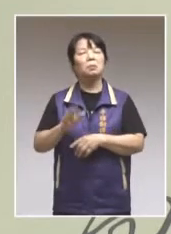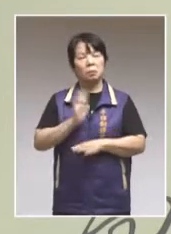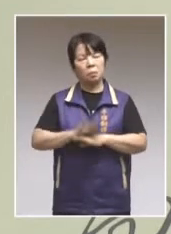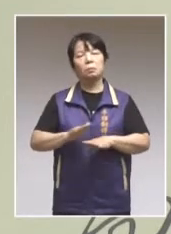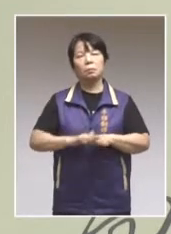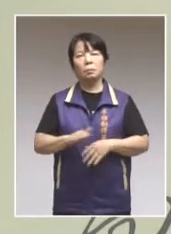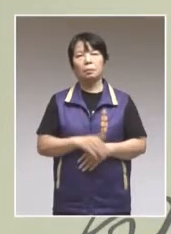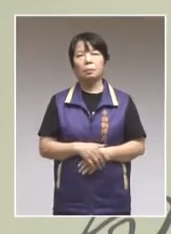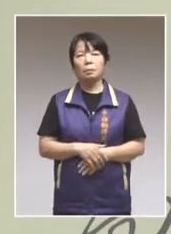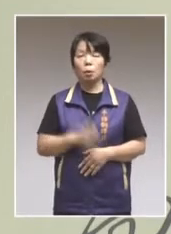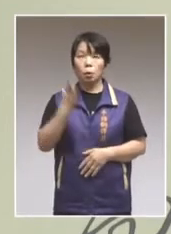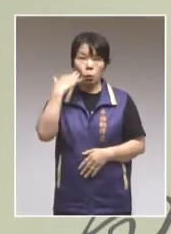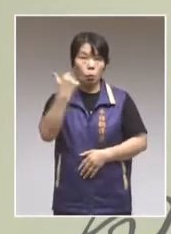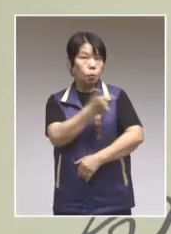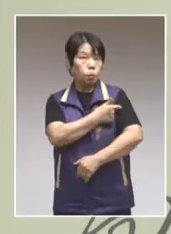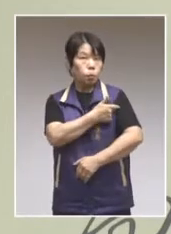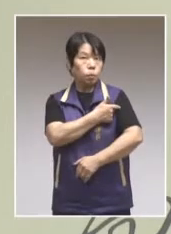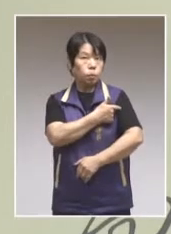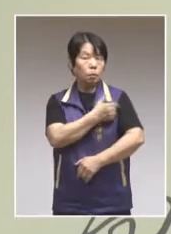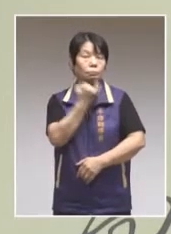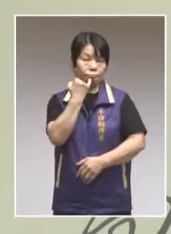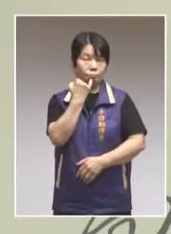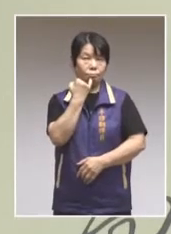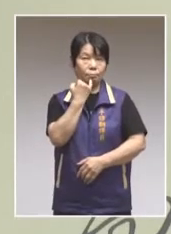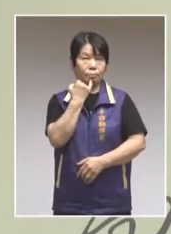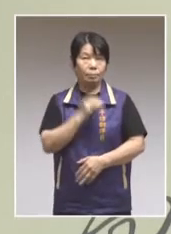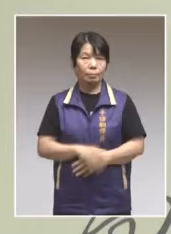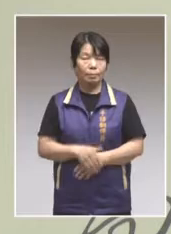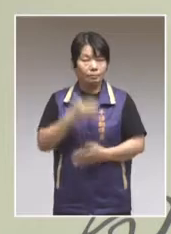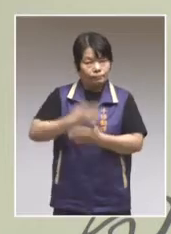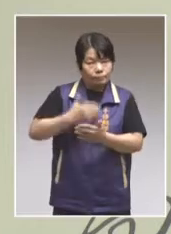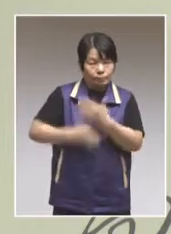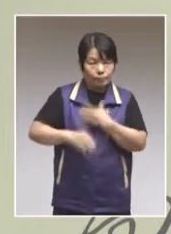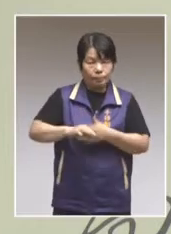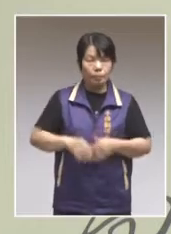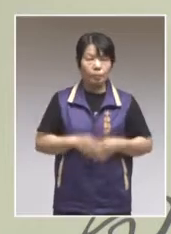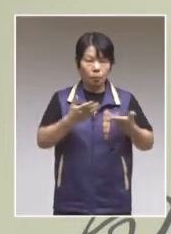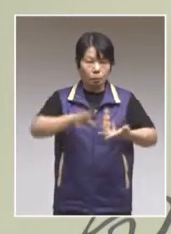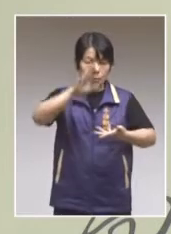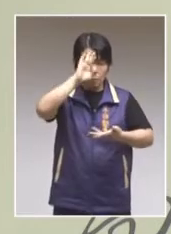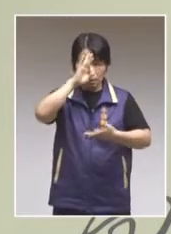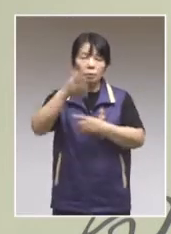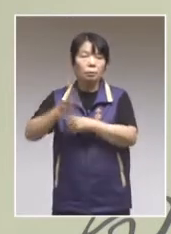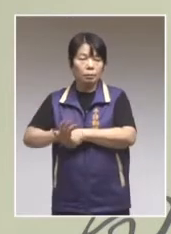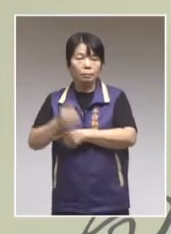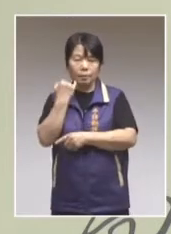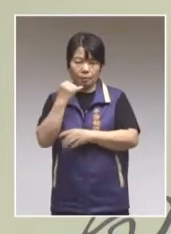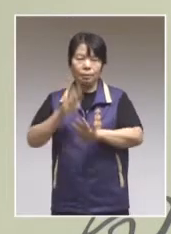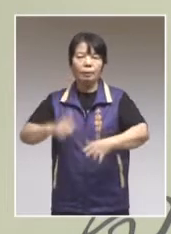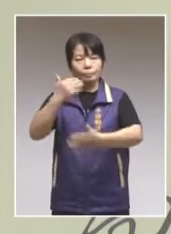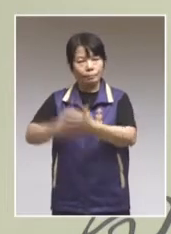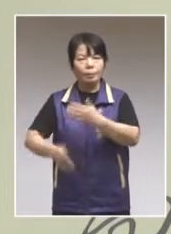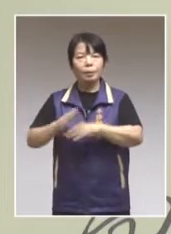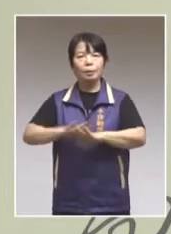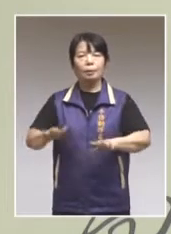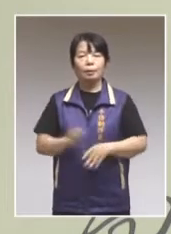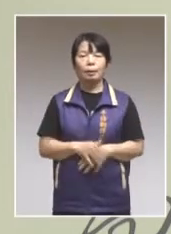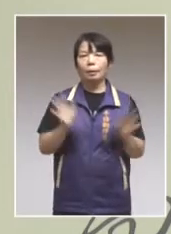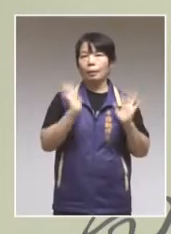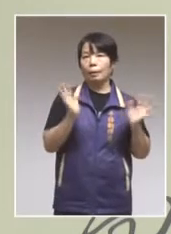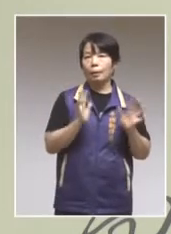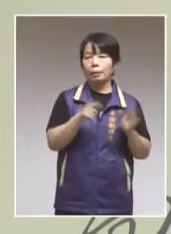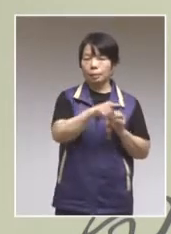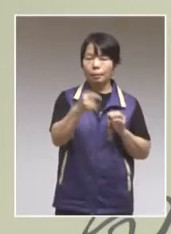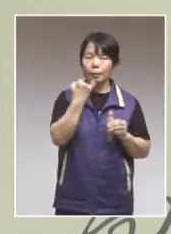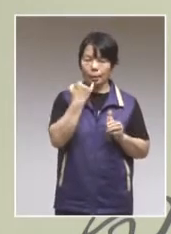以说打疫苗是可以降低重症，降低死亡。那也有小朋友打完疫苗也有机会